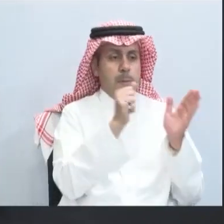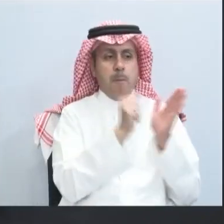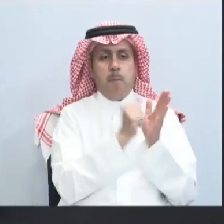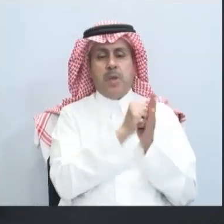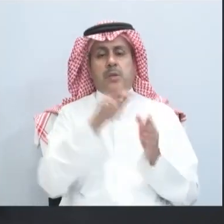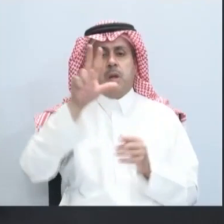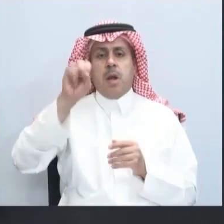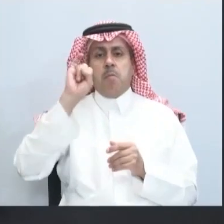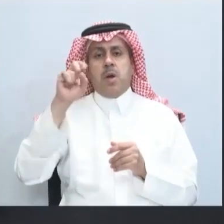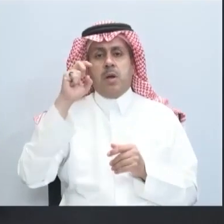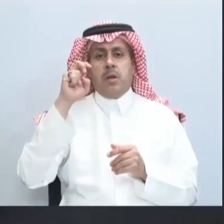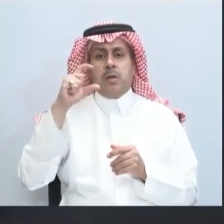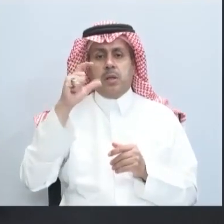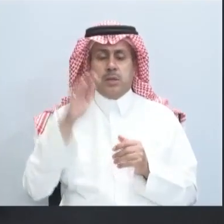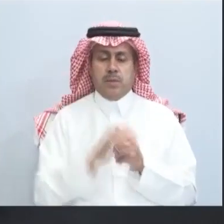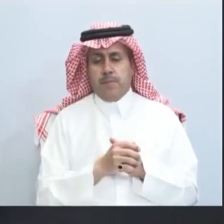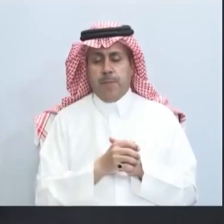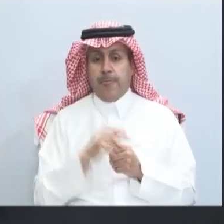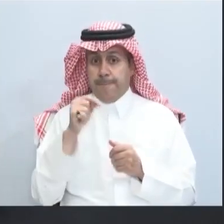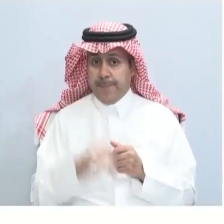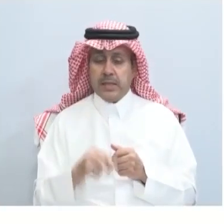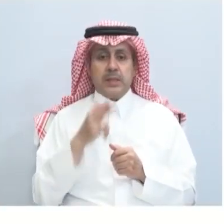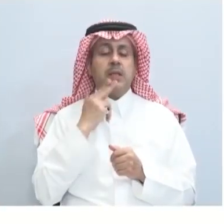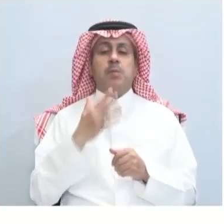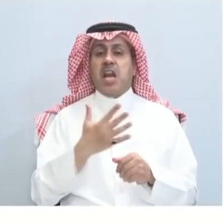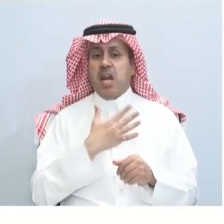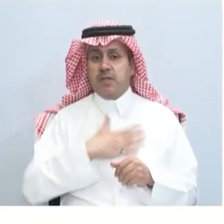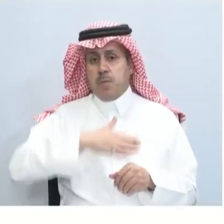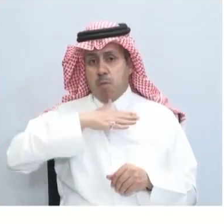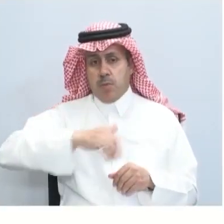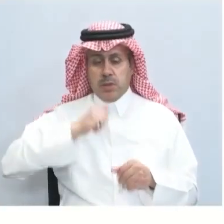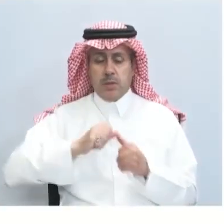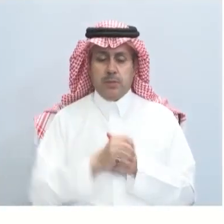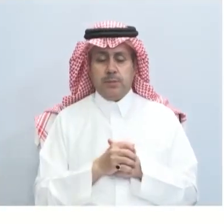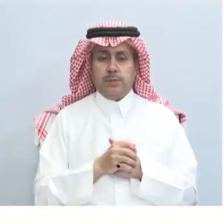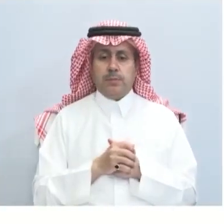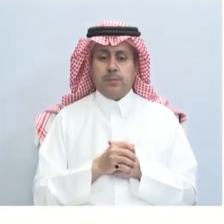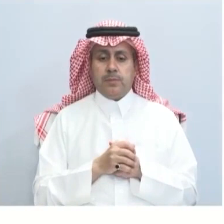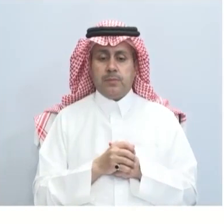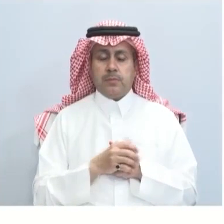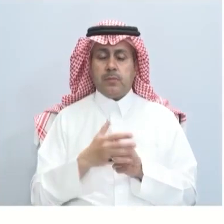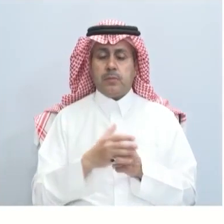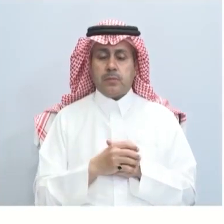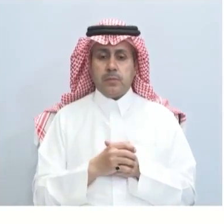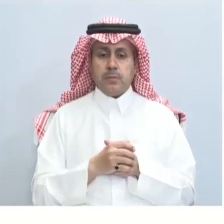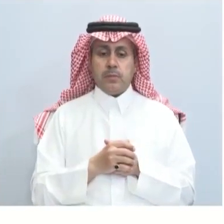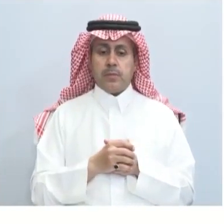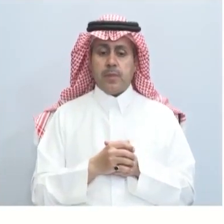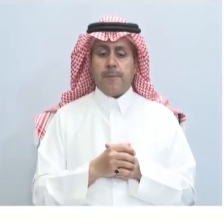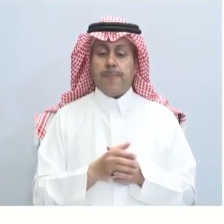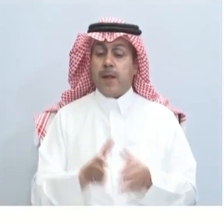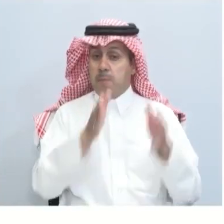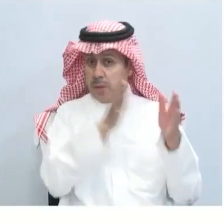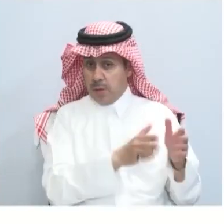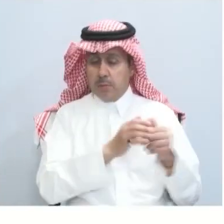المقدس فكان في ذلك ماذا تطيب لنفس النبي صلى الله عليه وسلم وكذلك نفوس اصحابه حتى بعد